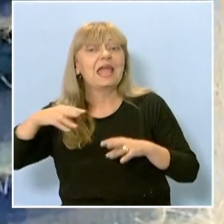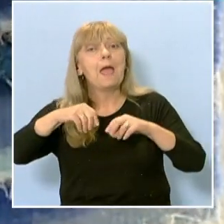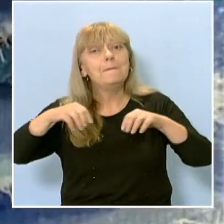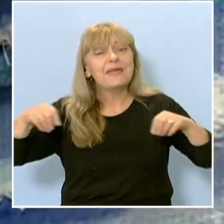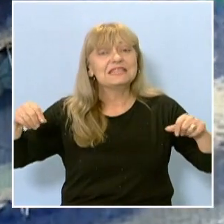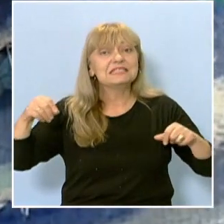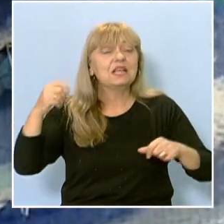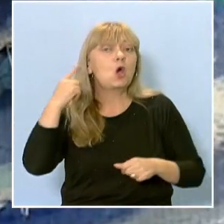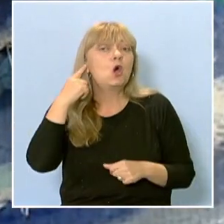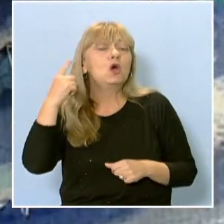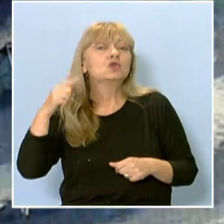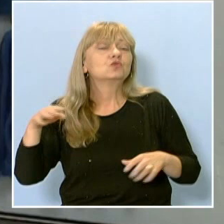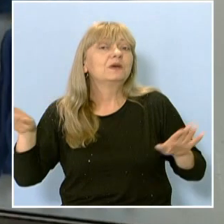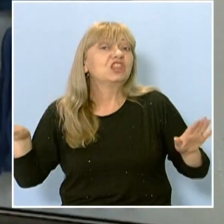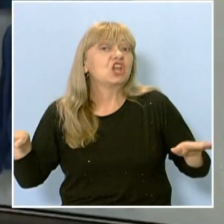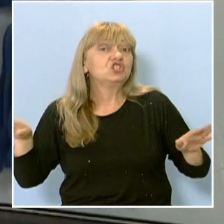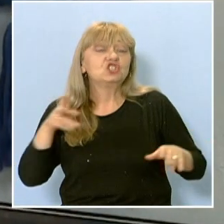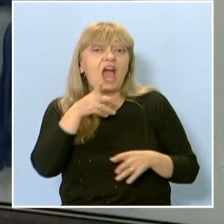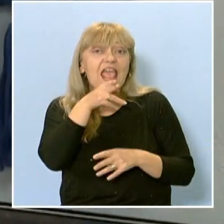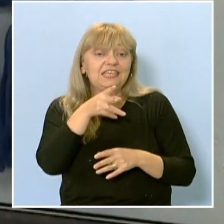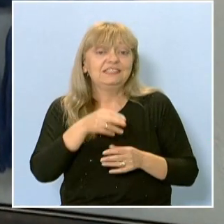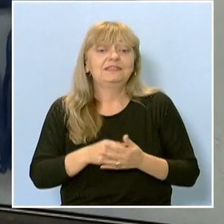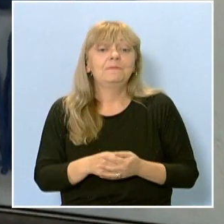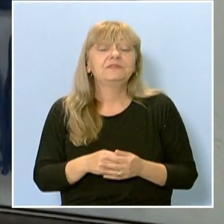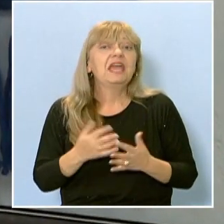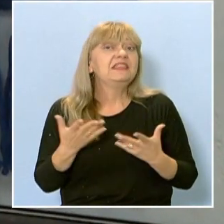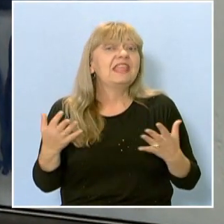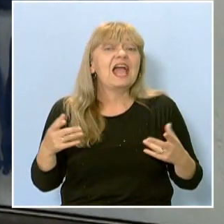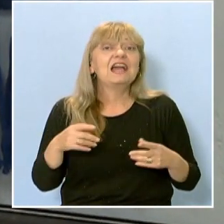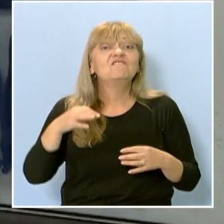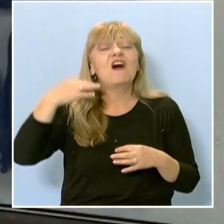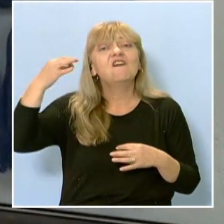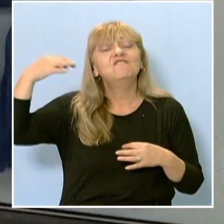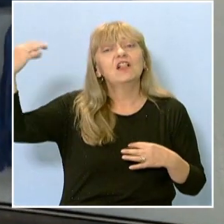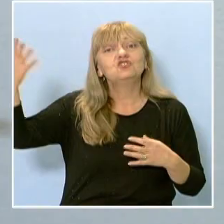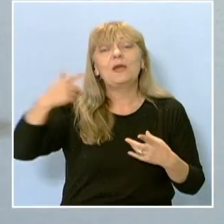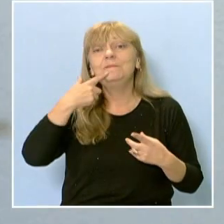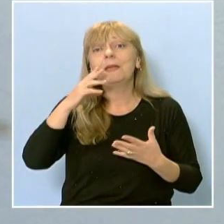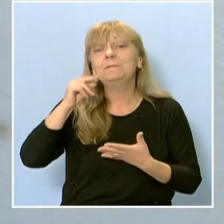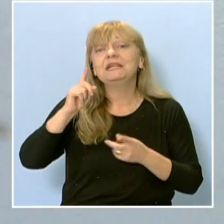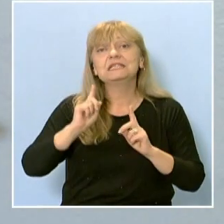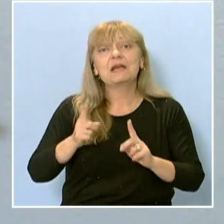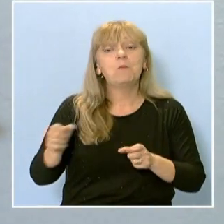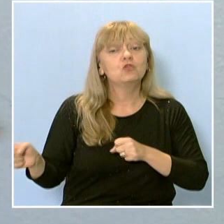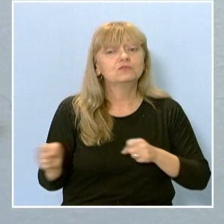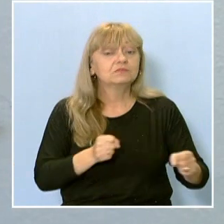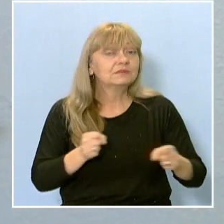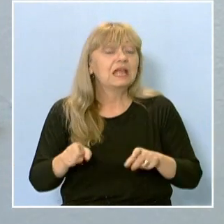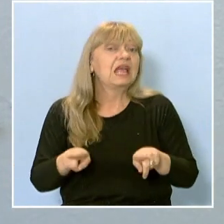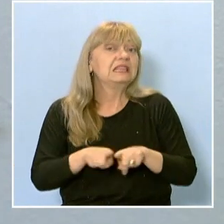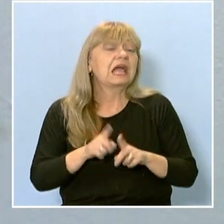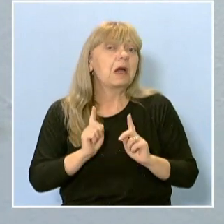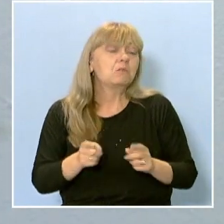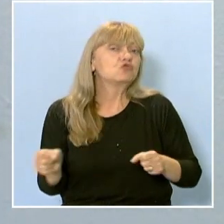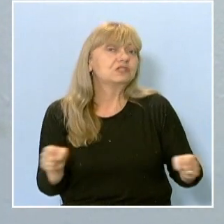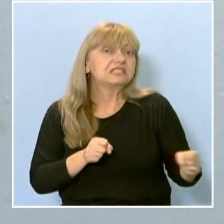и си представя нещо, някаква вълшебна приказка и може да изтъче. Така може да изтъче едно перце или сезоните да изтъче,